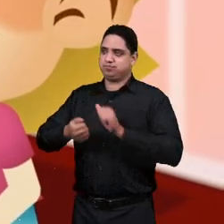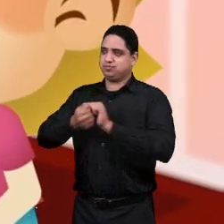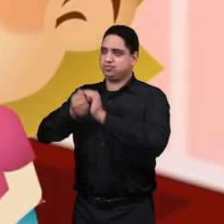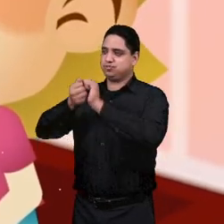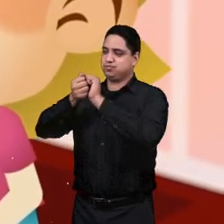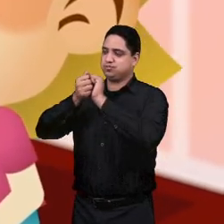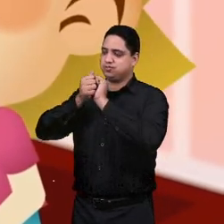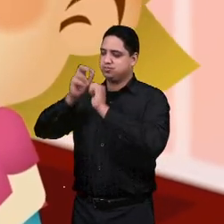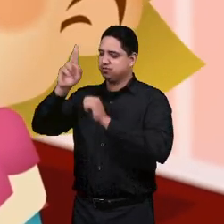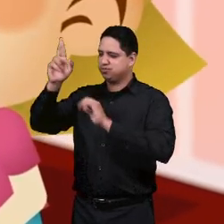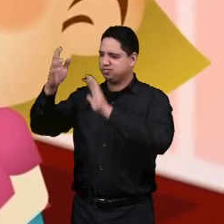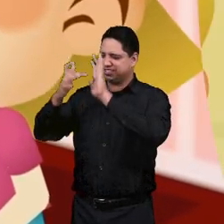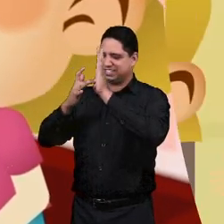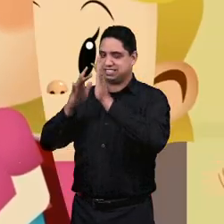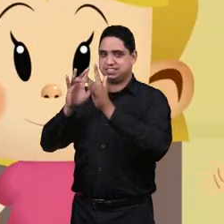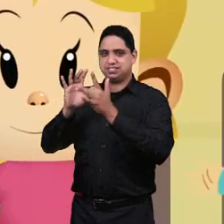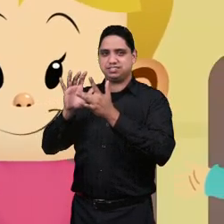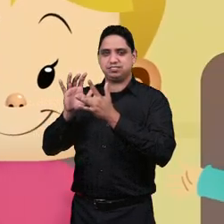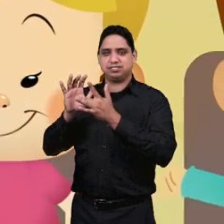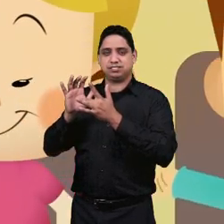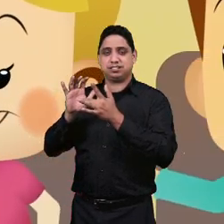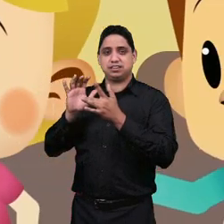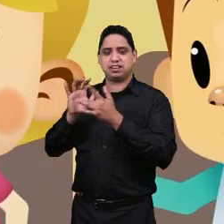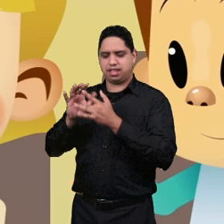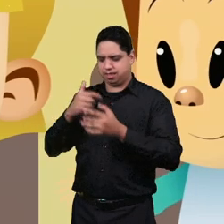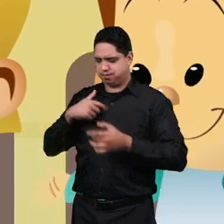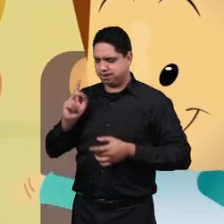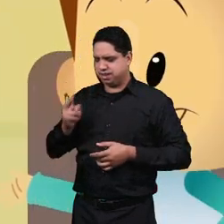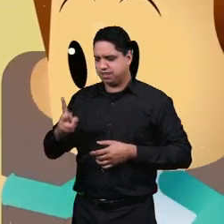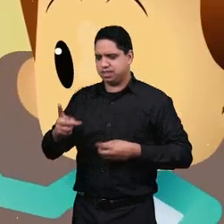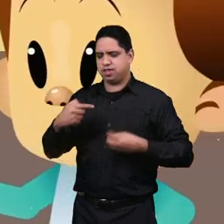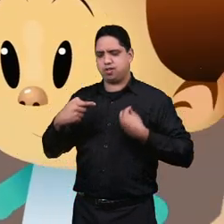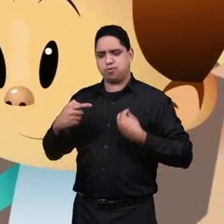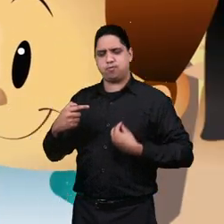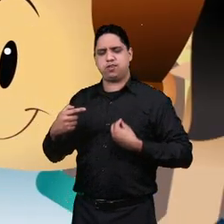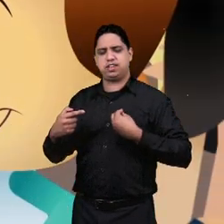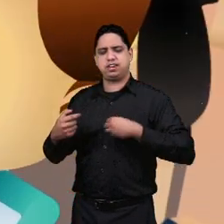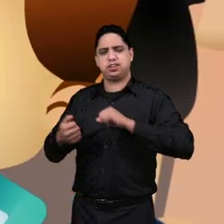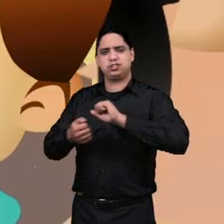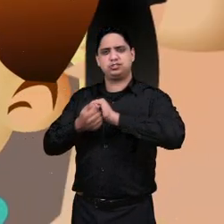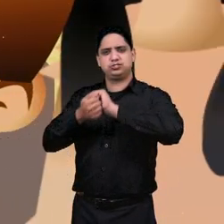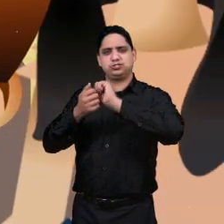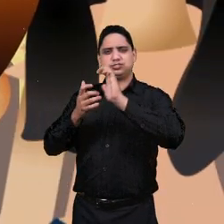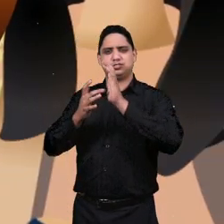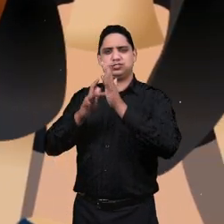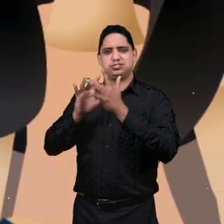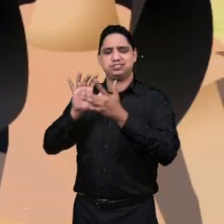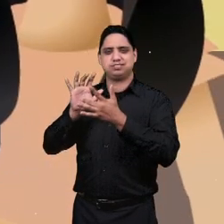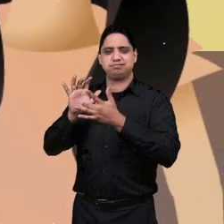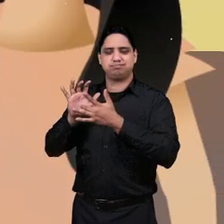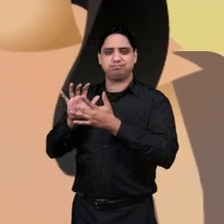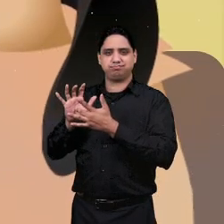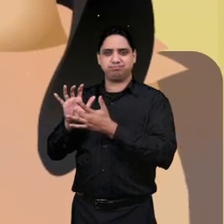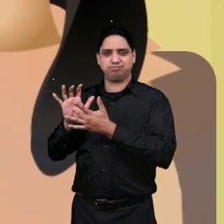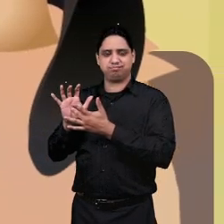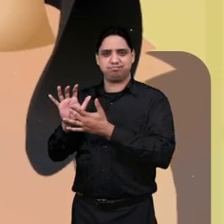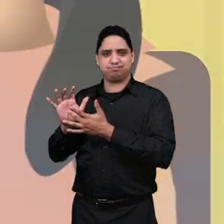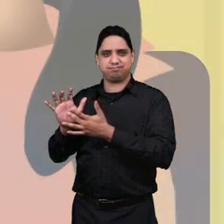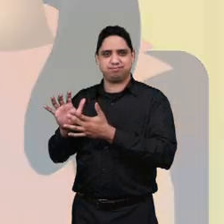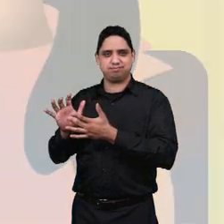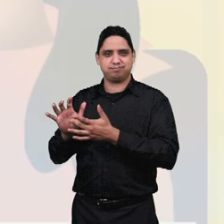viverei com Jesus e para sempre viverei com